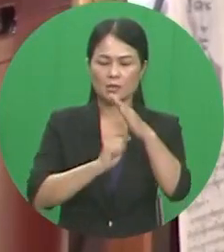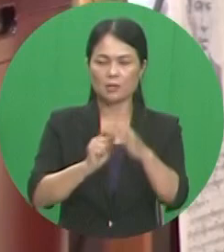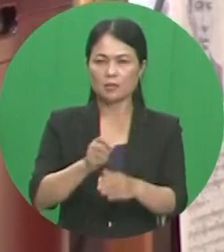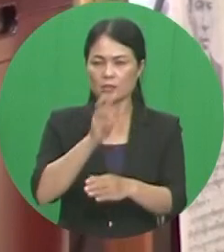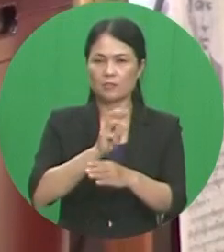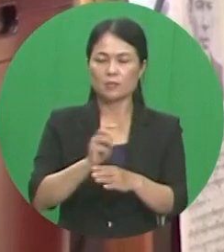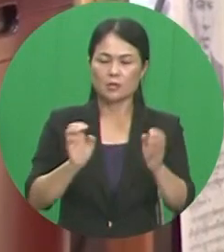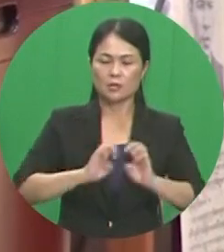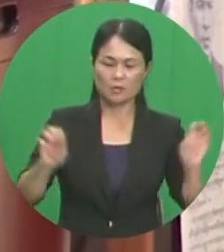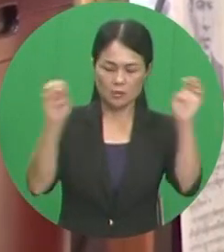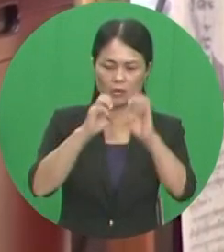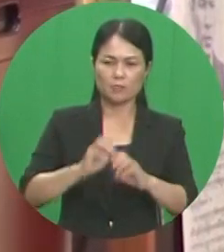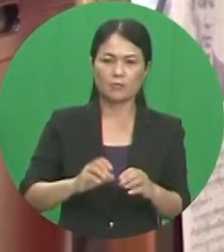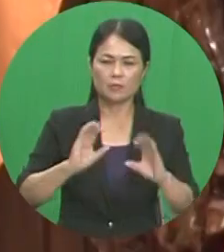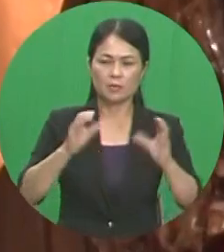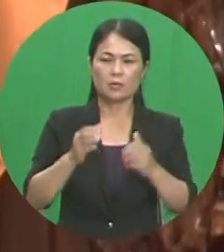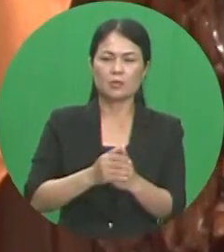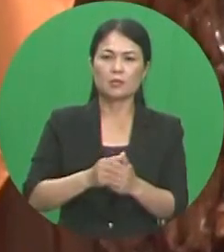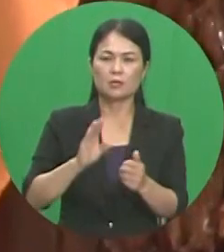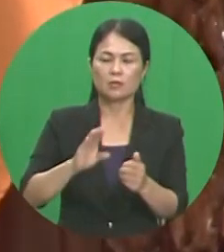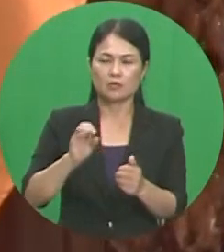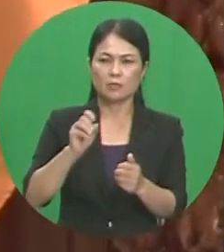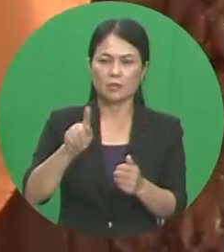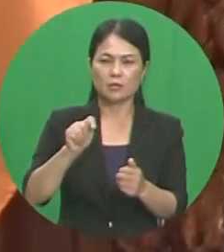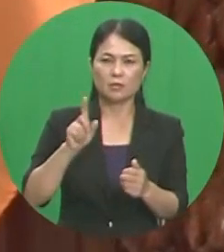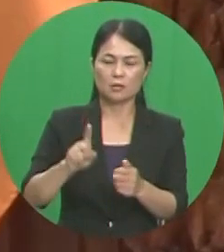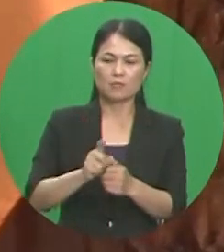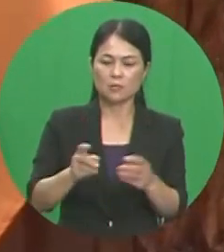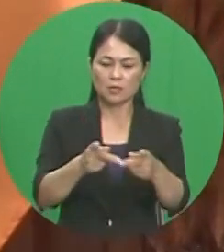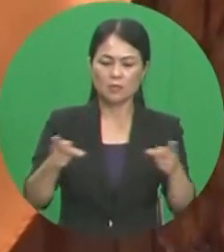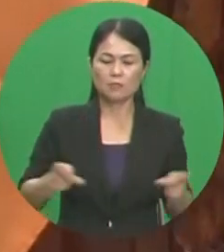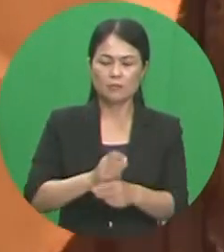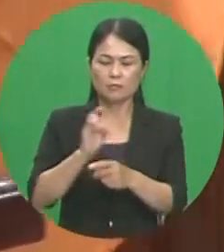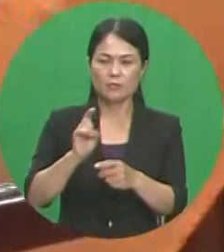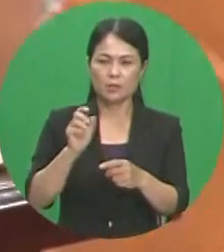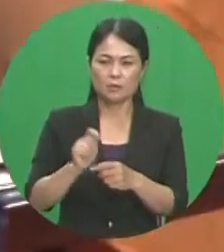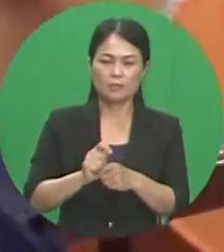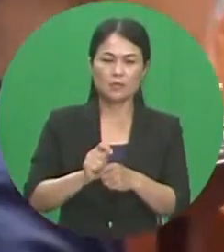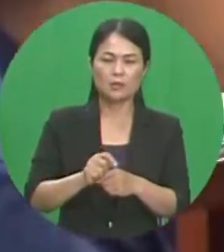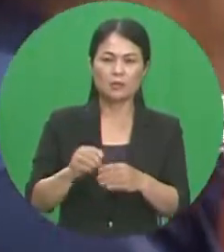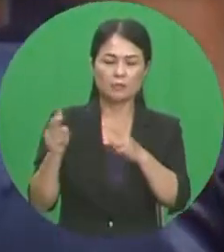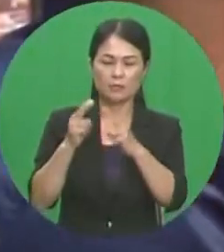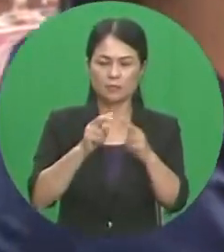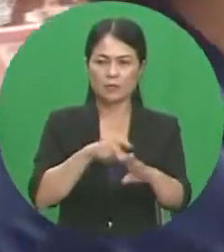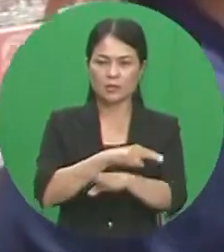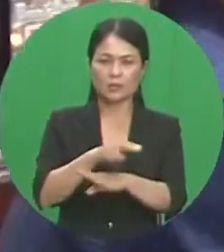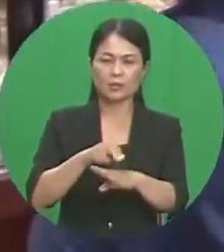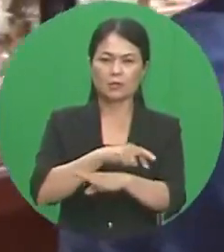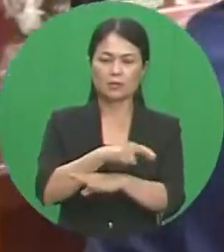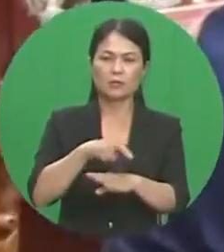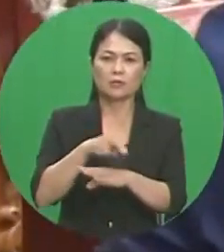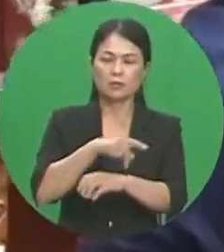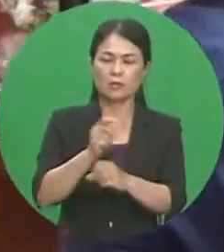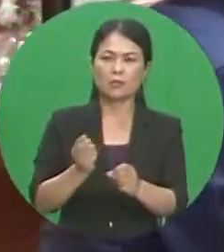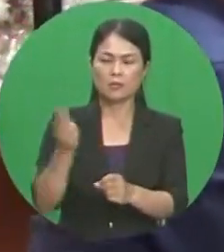này, phá lật đòi cổng hôn Blue Sea Water Co. Ltd. miền tí tăng nơi phù mà nổ rũm, khung hông xâm nó, sọc ở rã khai cổ bông